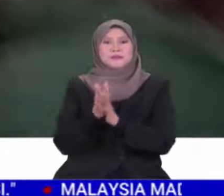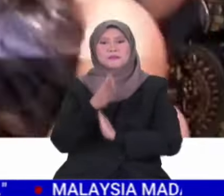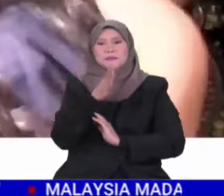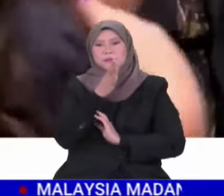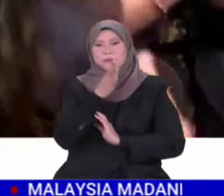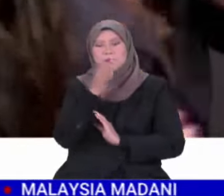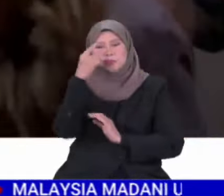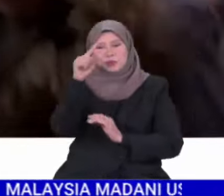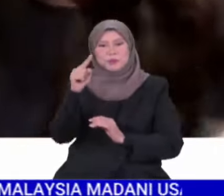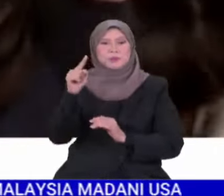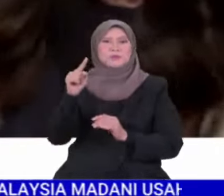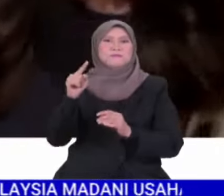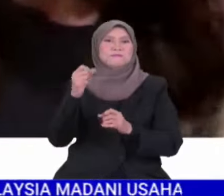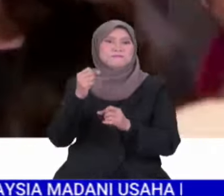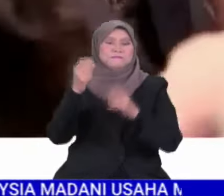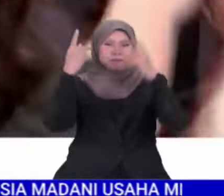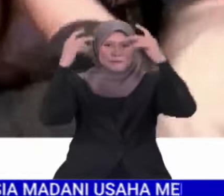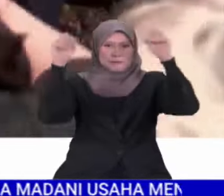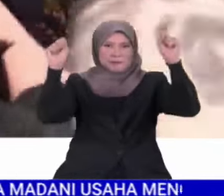ketika memegang jawatan itu.